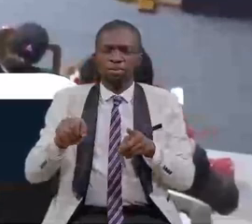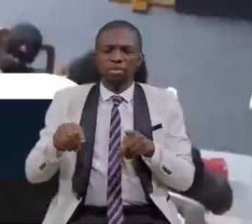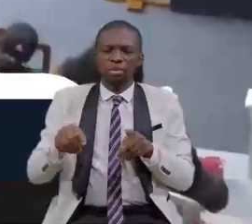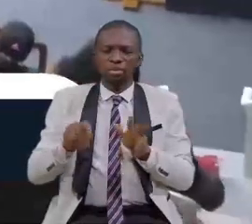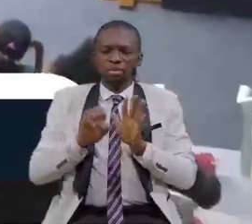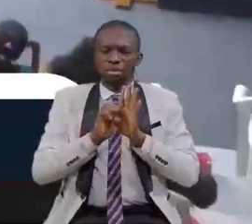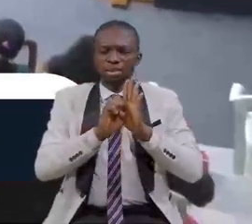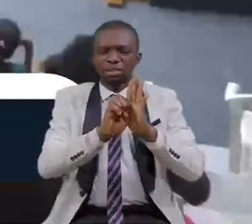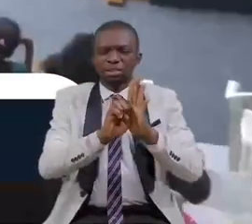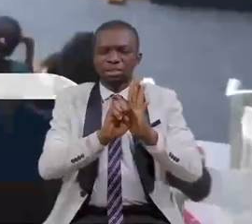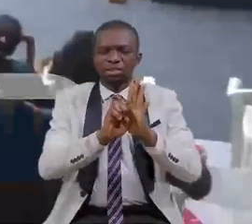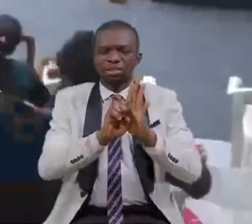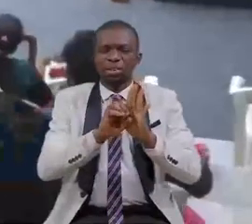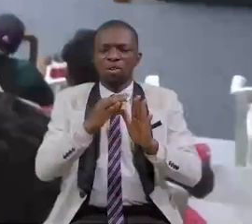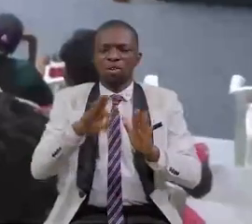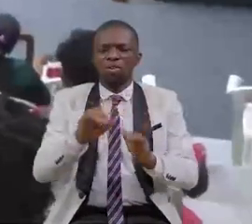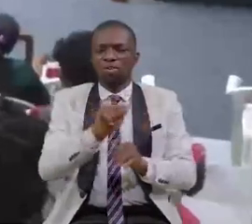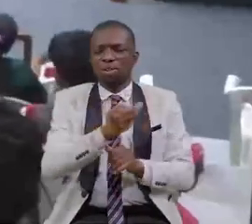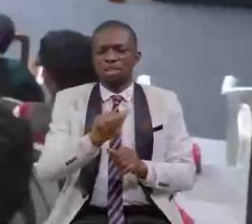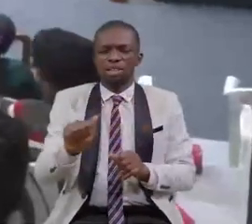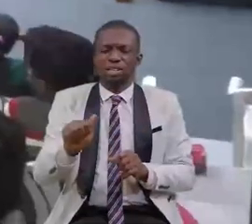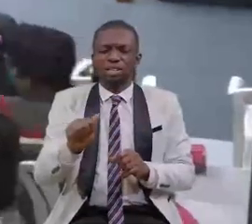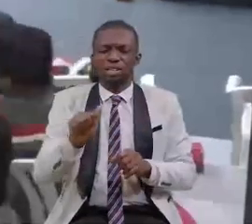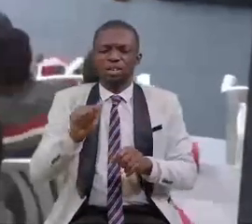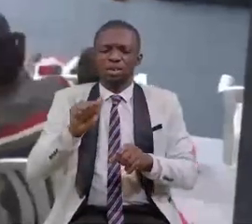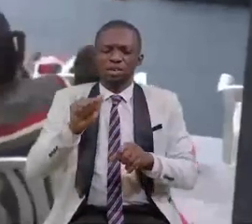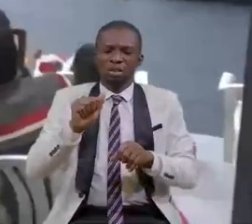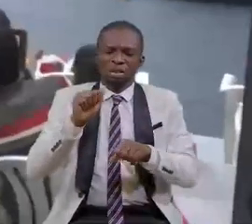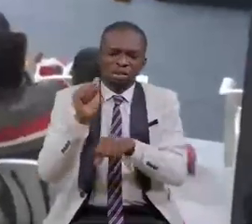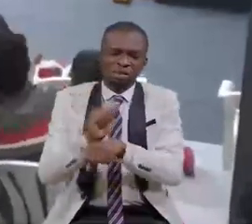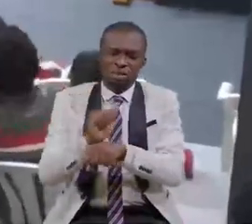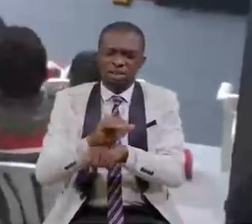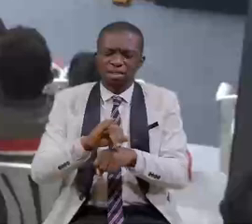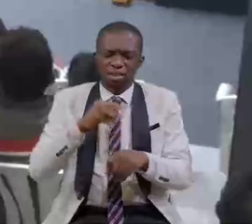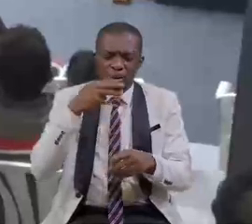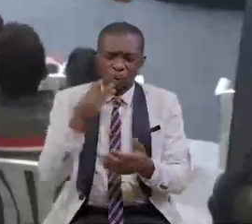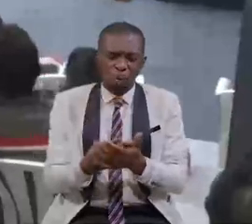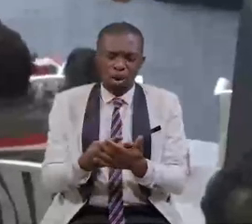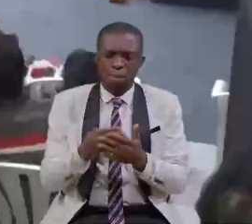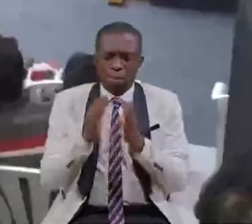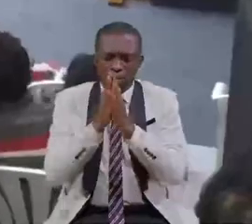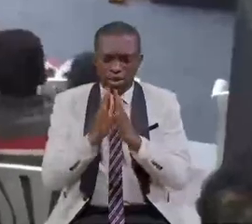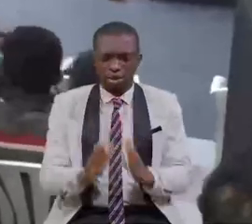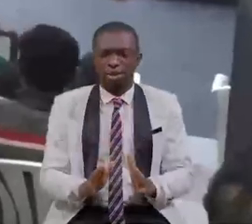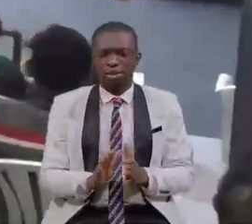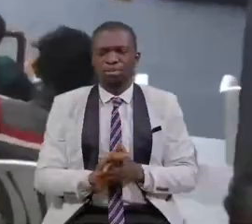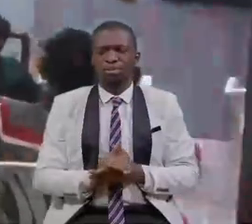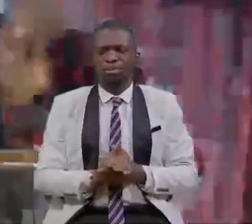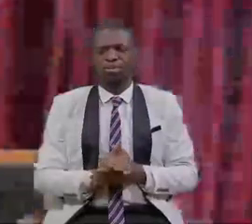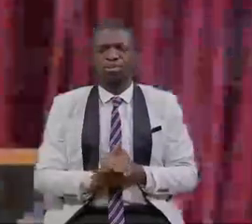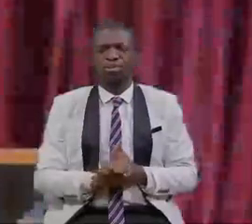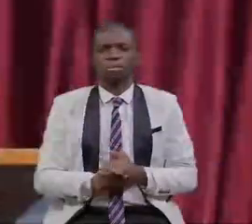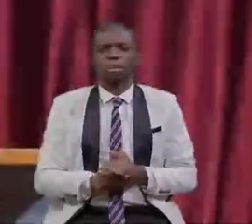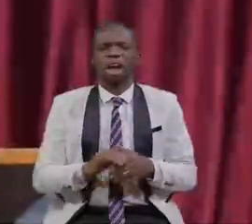nous allons voir le modèle d'une prière efficace. Le modèle,